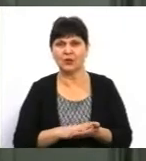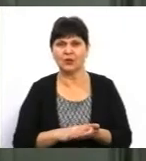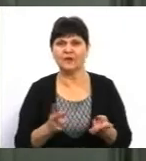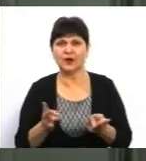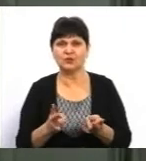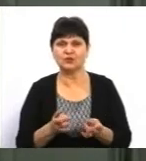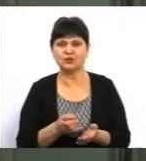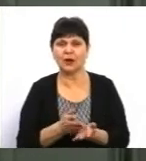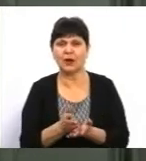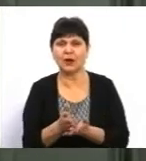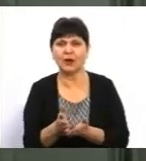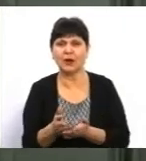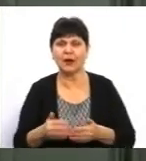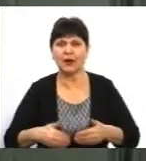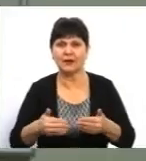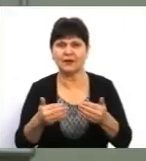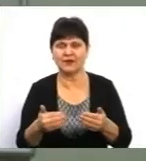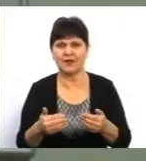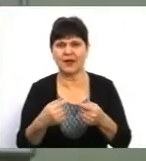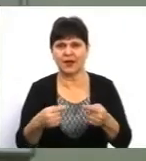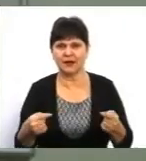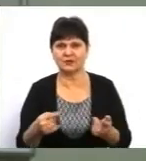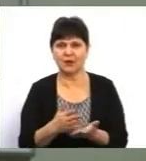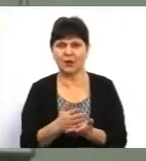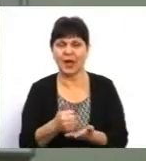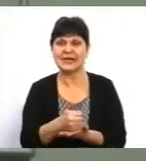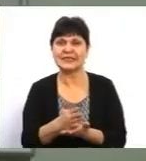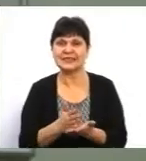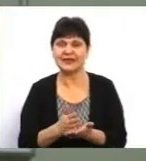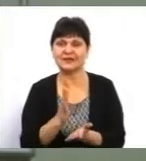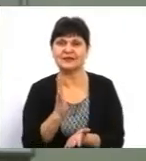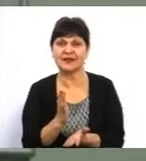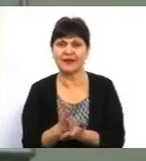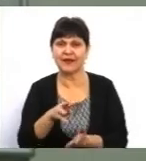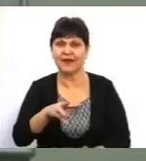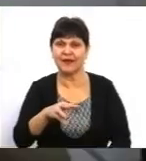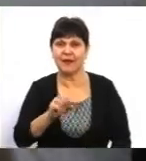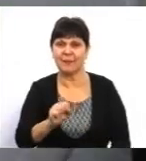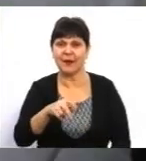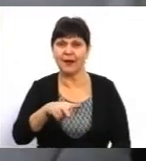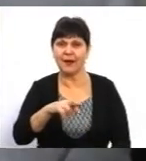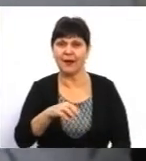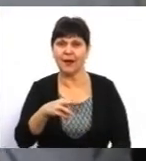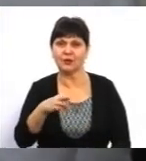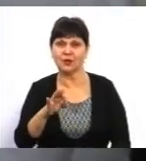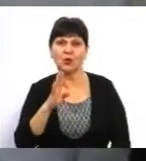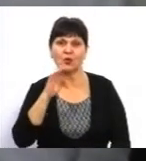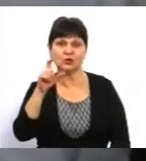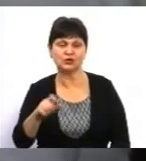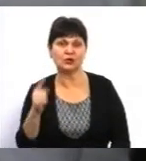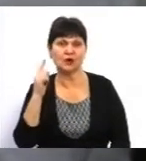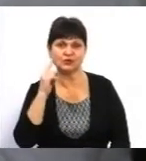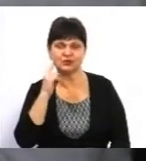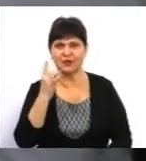для одержання інших необхідних послуг. Про сервіс «Є-малятко» жінка чула. Каже, він дещо спростить отримання необхідних документів